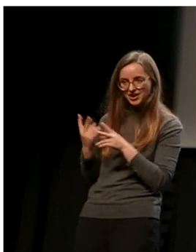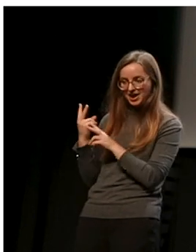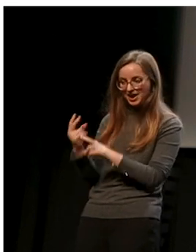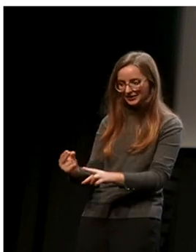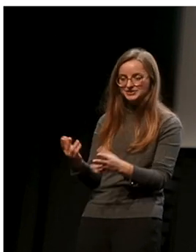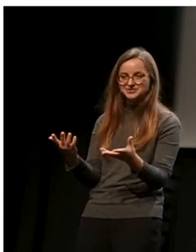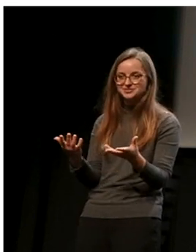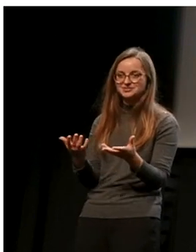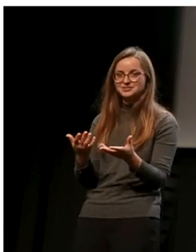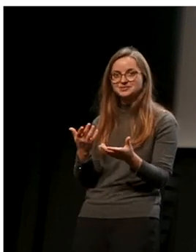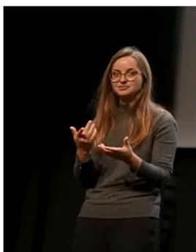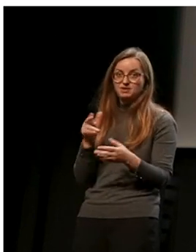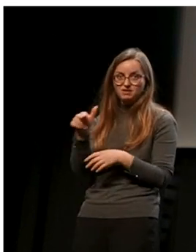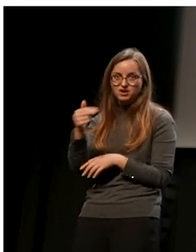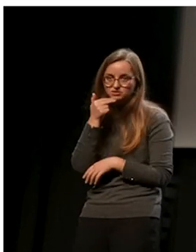l'économie